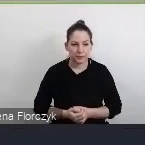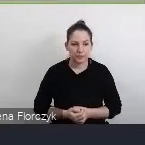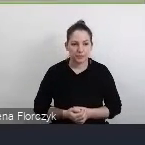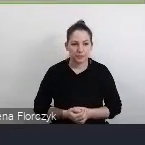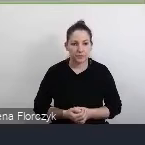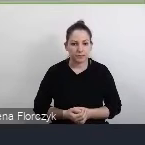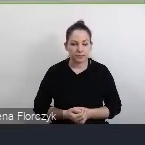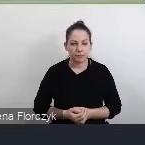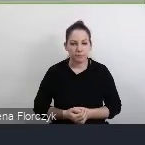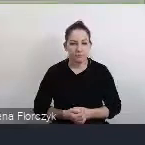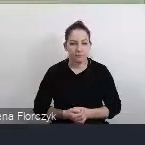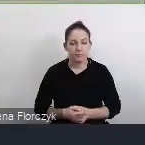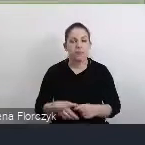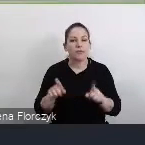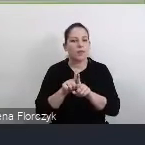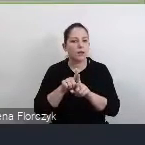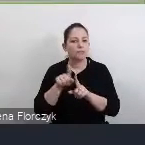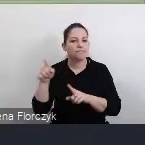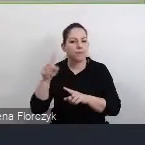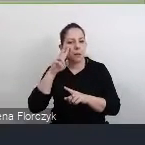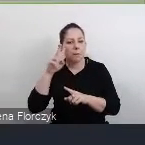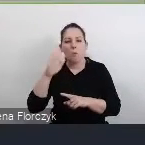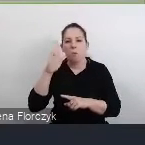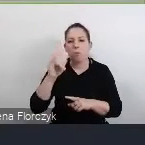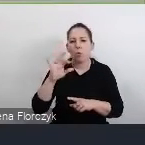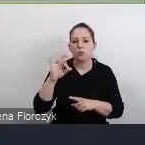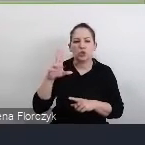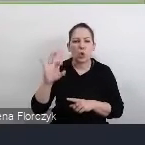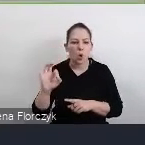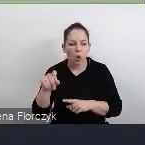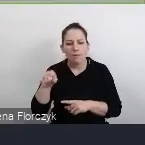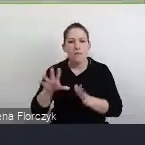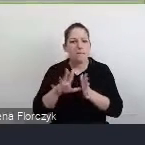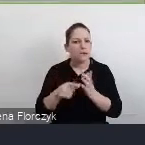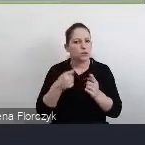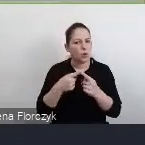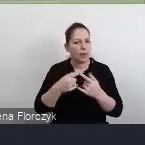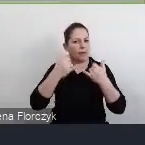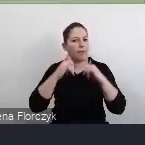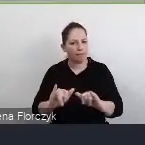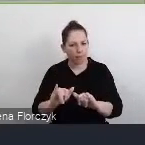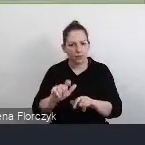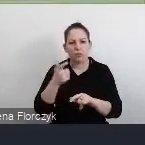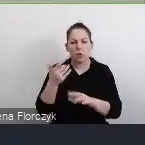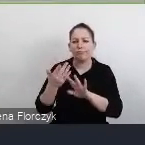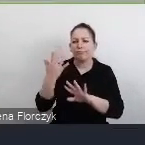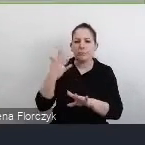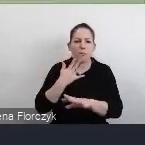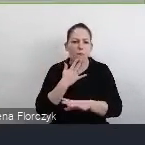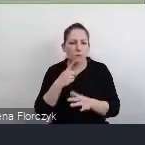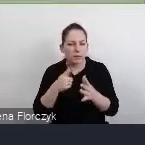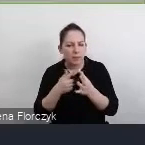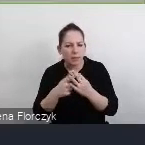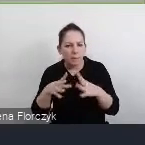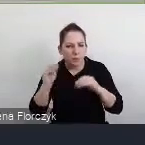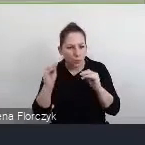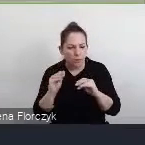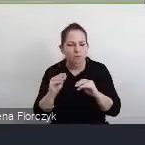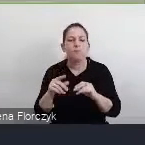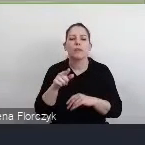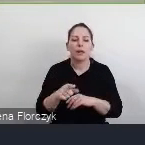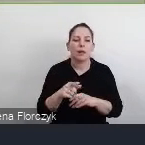Punkt widzenia Buzka, trochę innego miasta niż te miasta, o których dzisiaj mówiliśmy, te, które się wypowiadają na początku, nie z